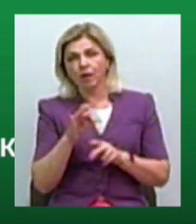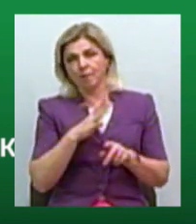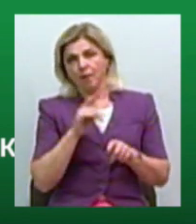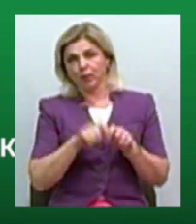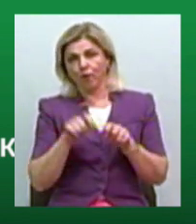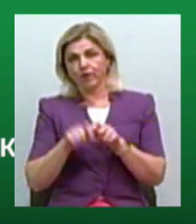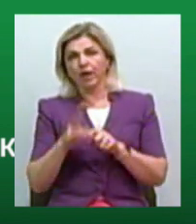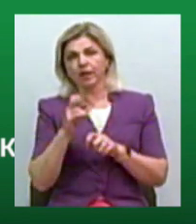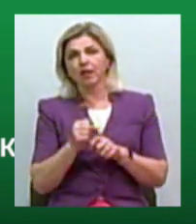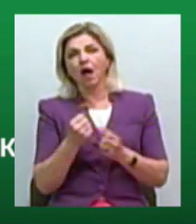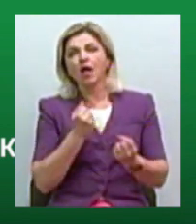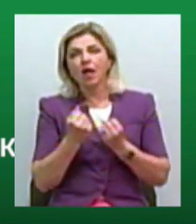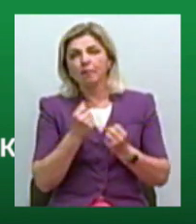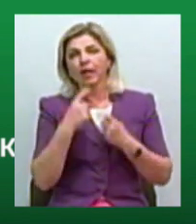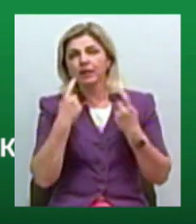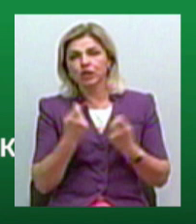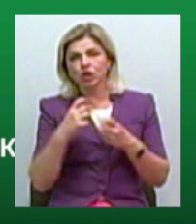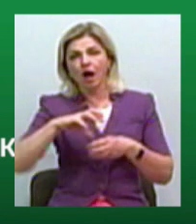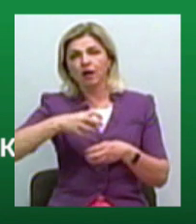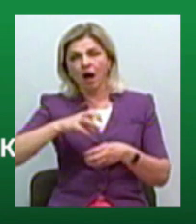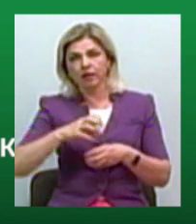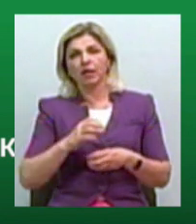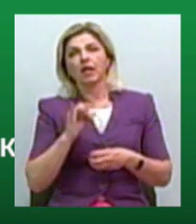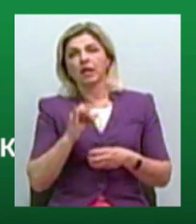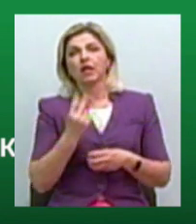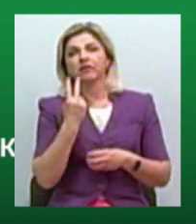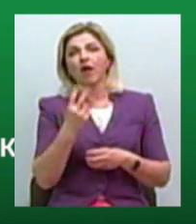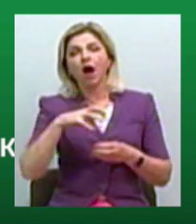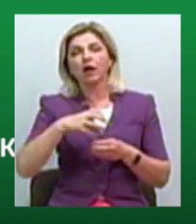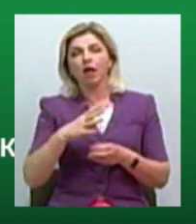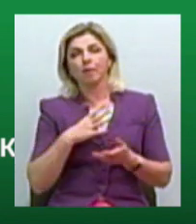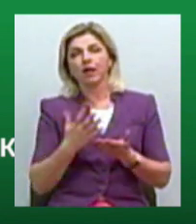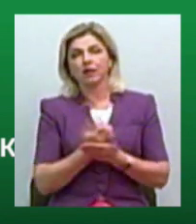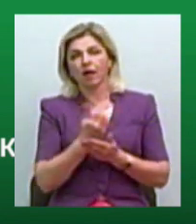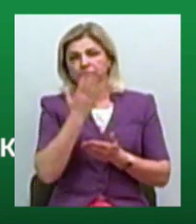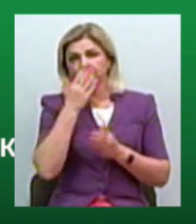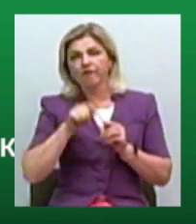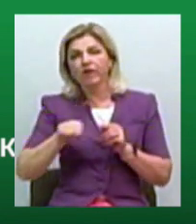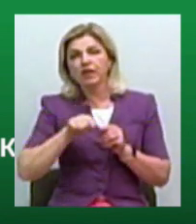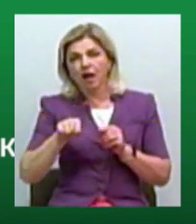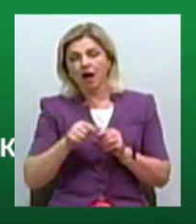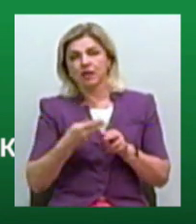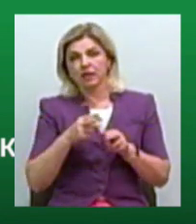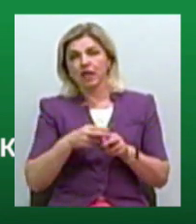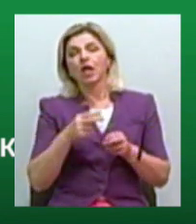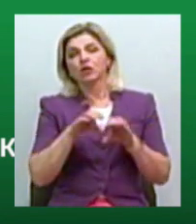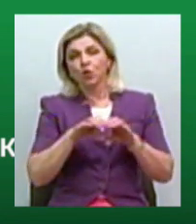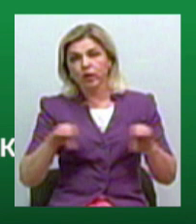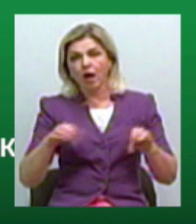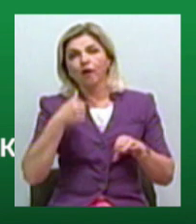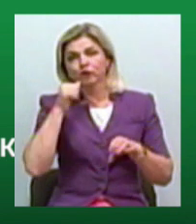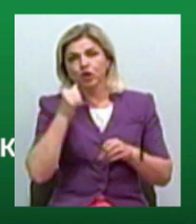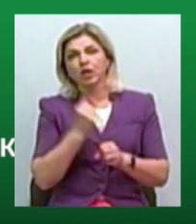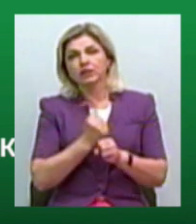на герметичність складних кранів і ізолюючого шару. У двох кранах був знайдений витік на цих стояках. Вчора ми знову